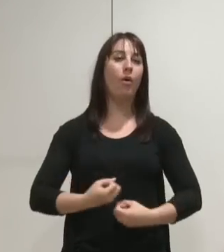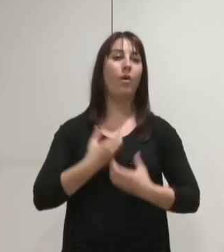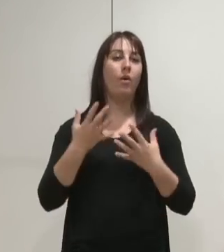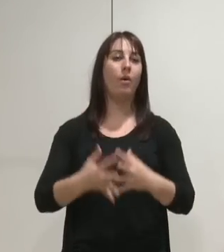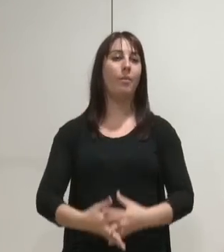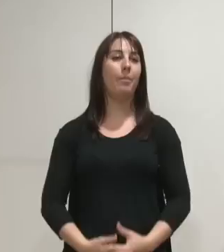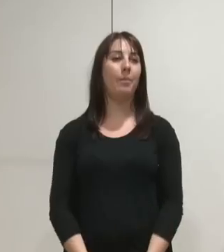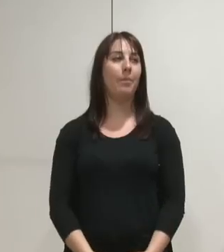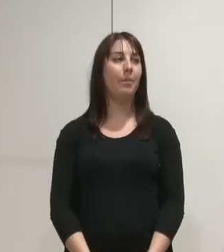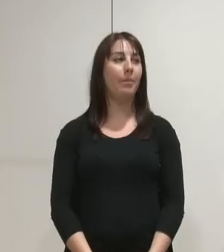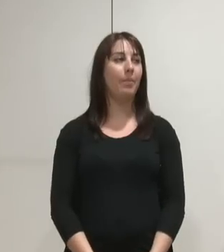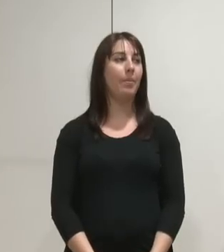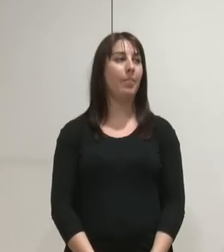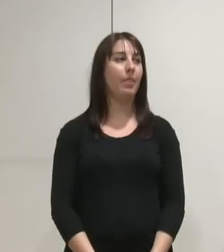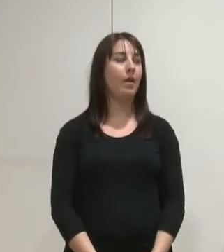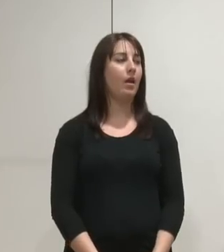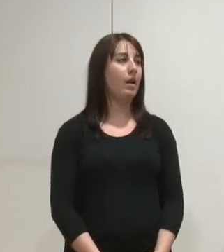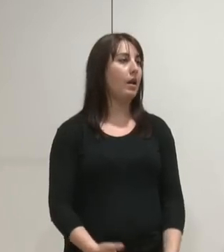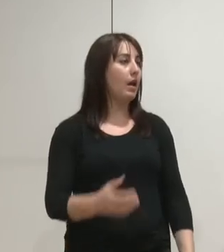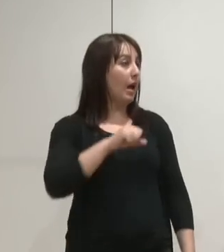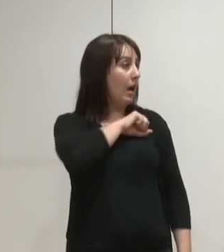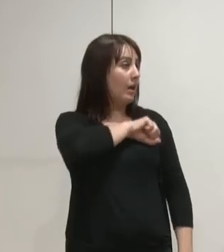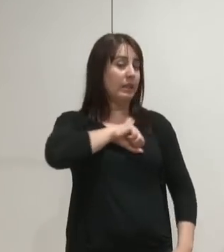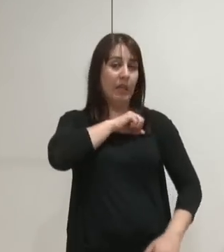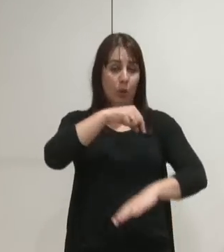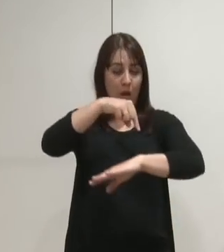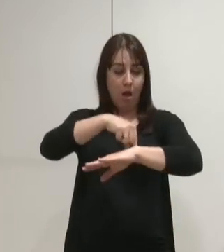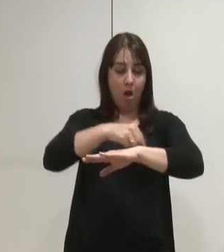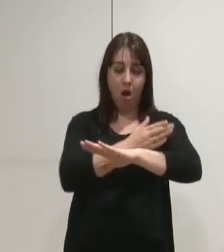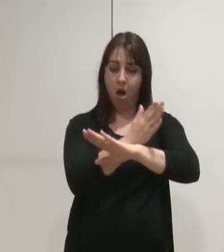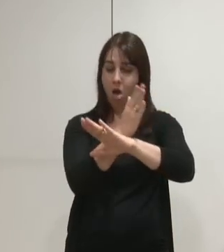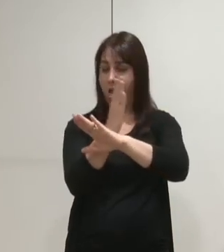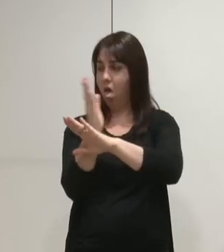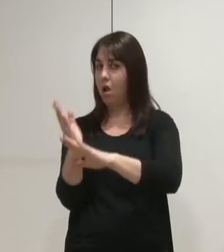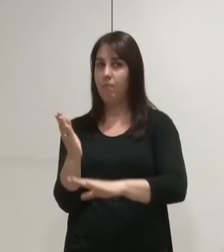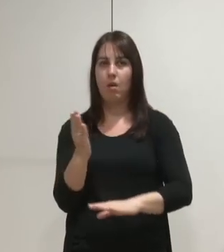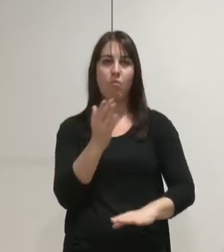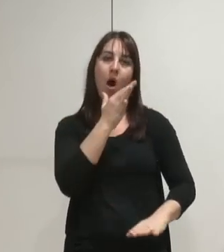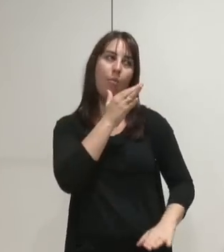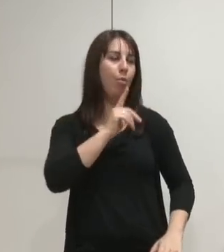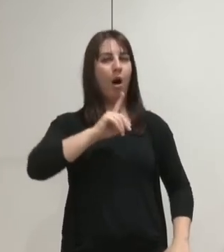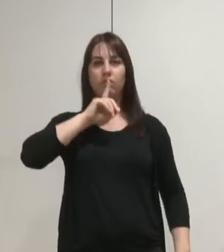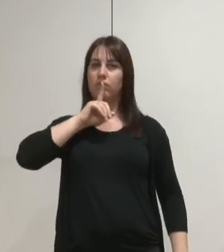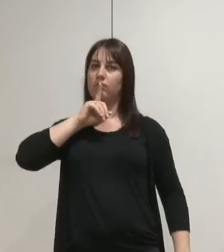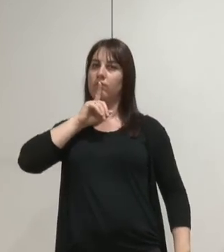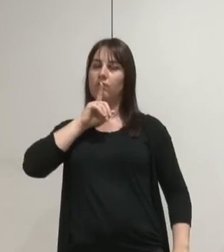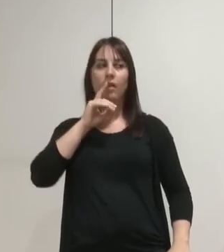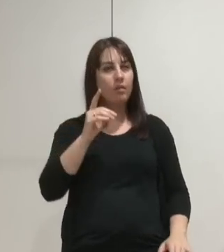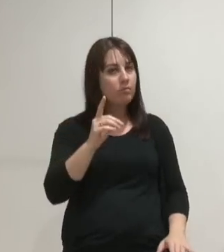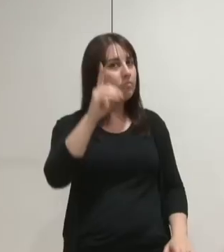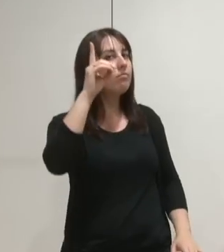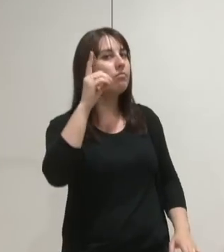intervenir je suis désolé de de l'heure tardive mais je peux pas laisser passer cette délibération sans une petite